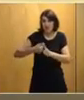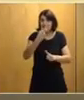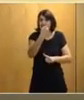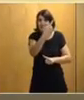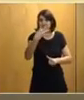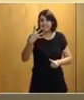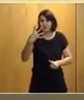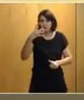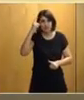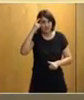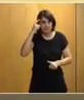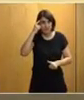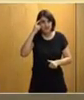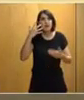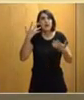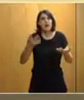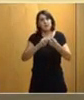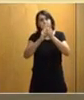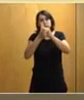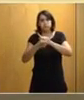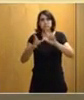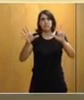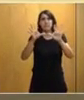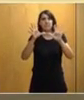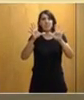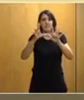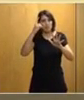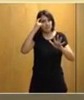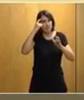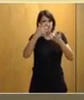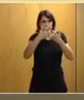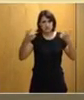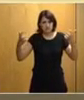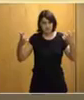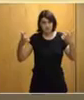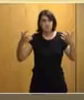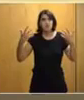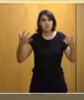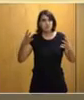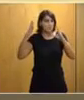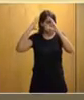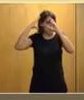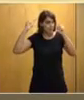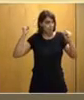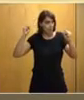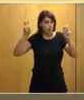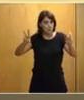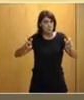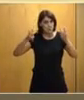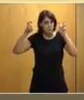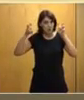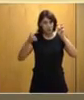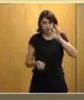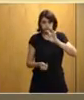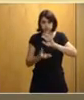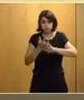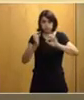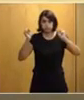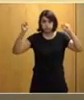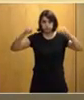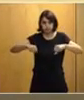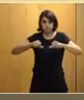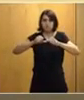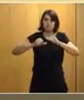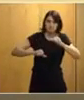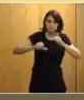dies. Aquesta mesura serà vigent a partir de l'aprovació del nou protocol de salut pública que s'espera en els propers dies,